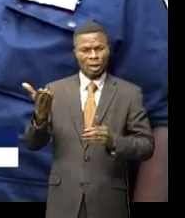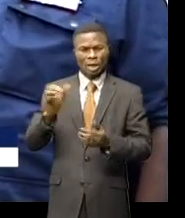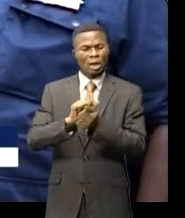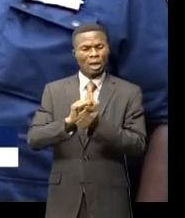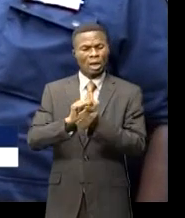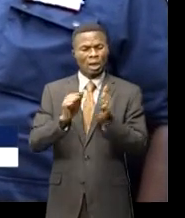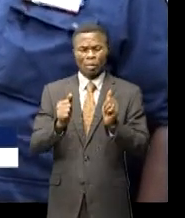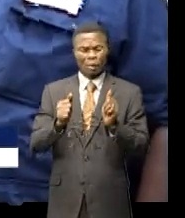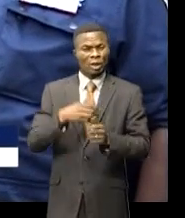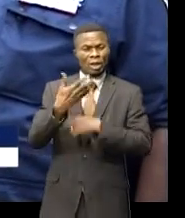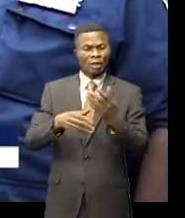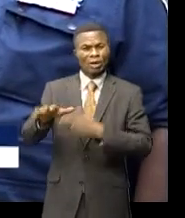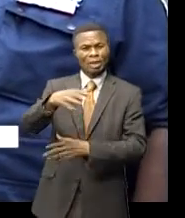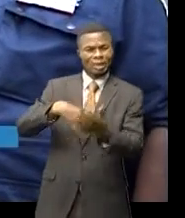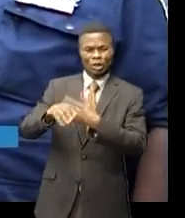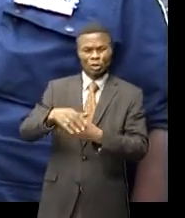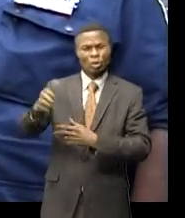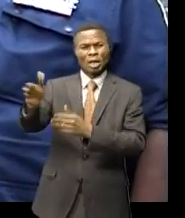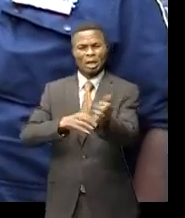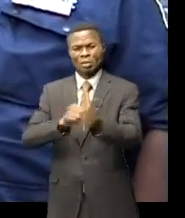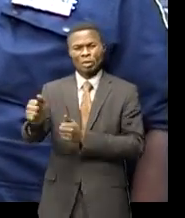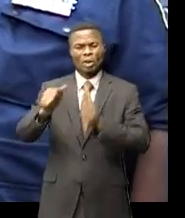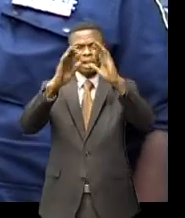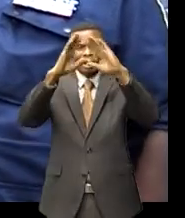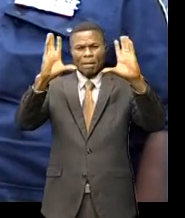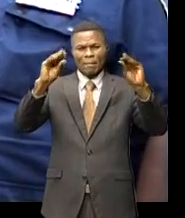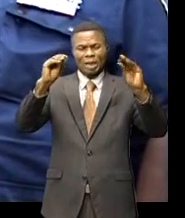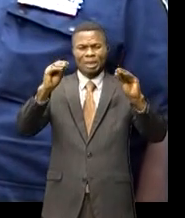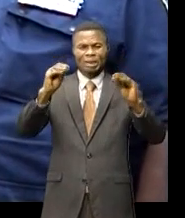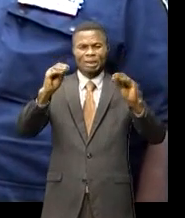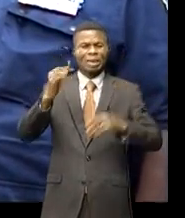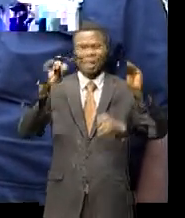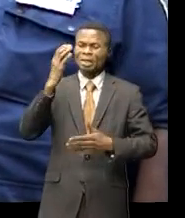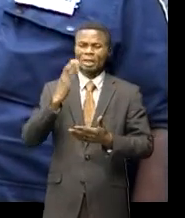cette façon ne doit pas soumettre des relations entre